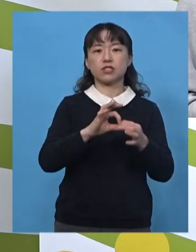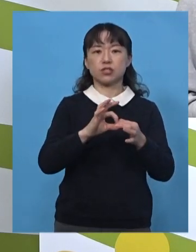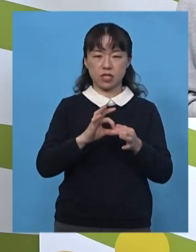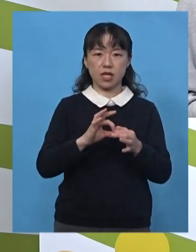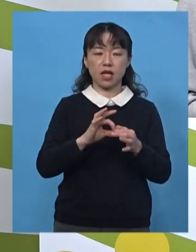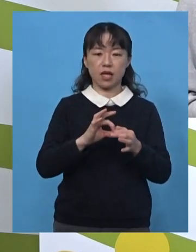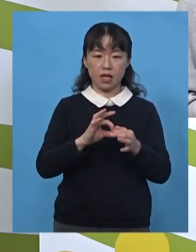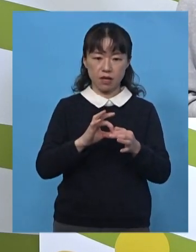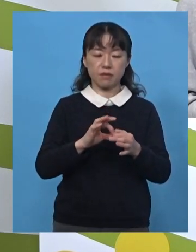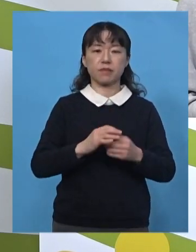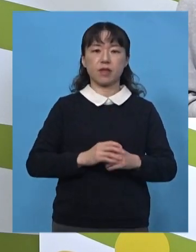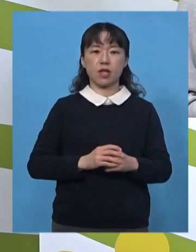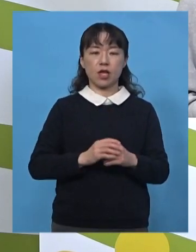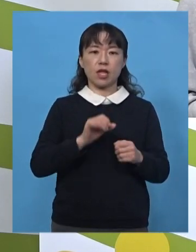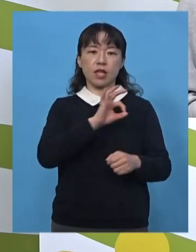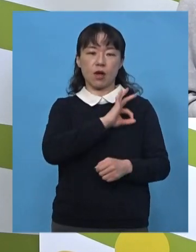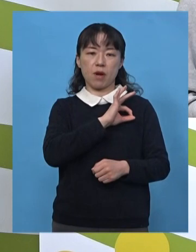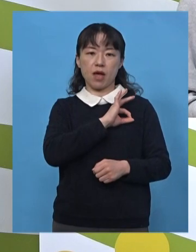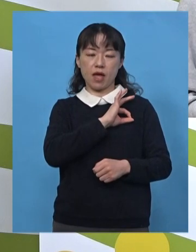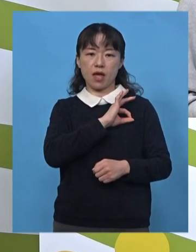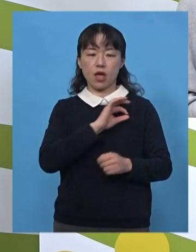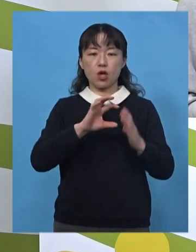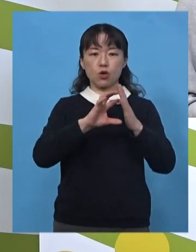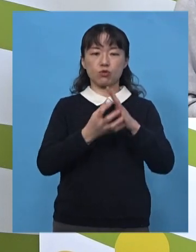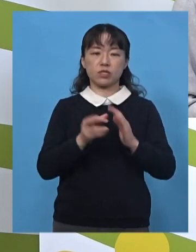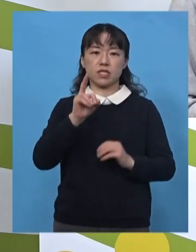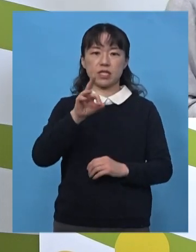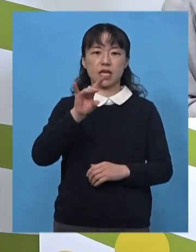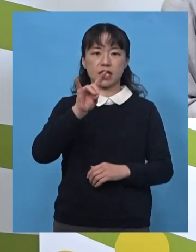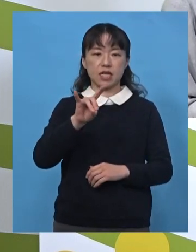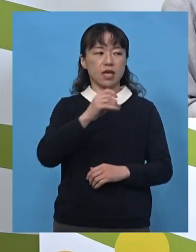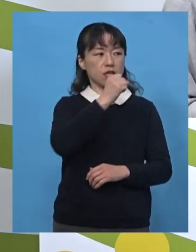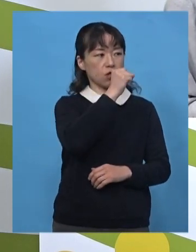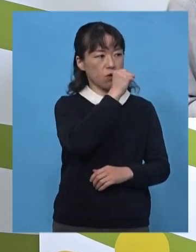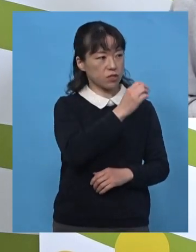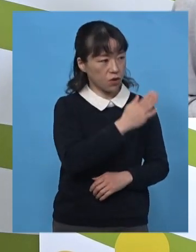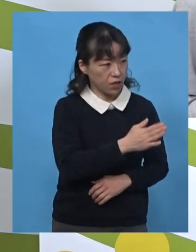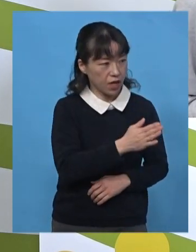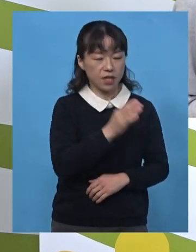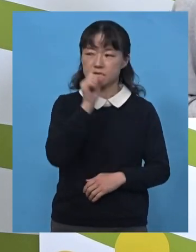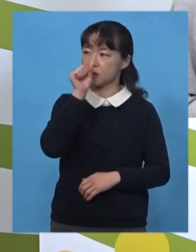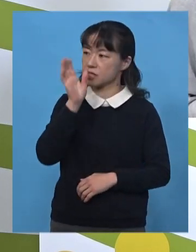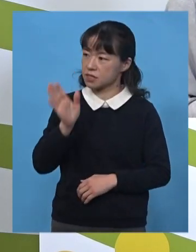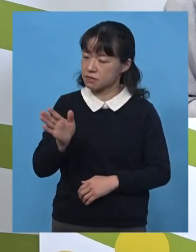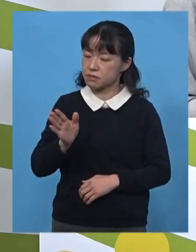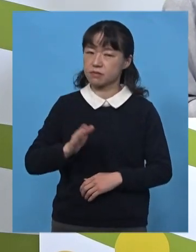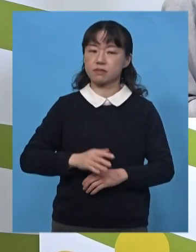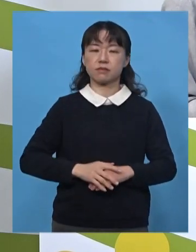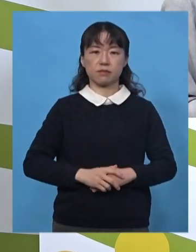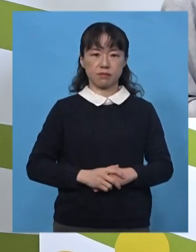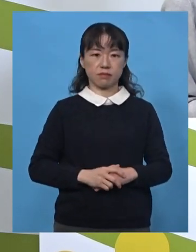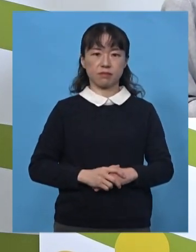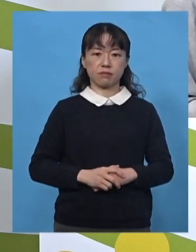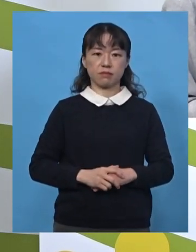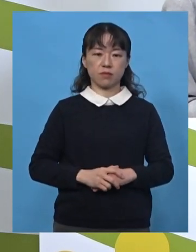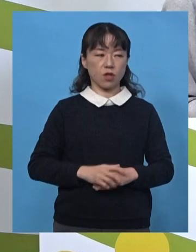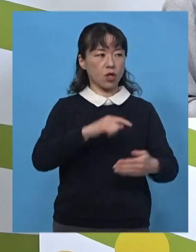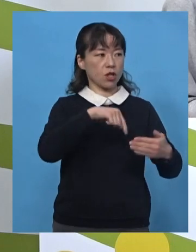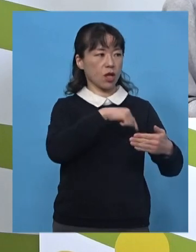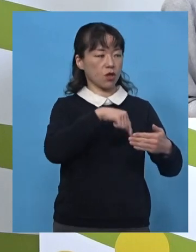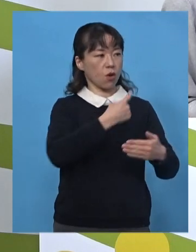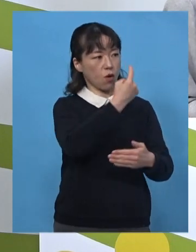アグリステーションの藤崎昭雄さんにお話をお伺いします。よろしくお願いします。 よろしくお願いします。 まず東近江アグリステ